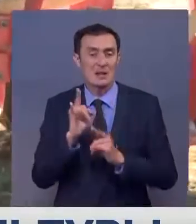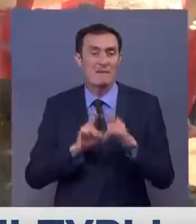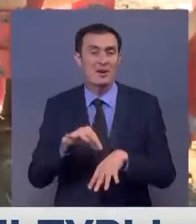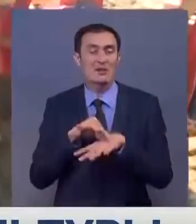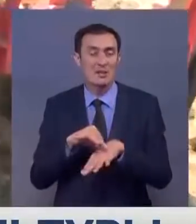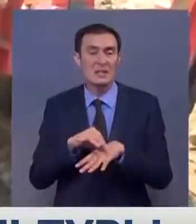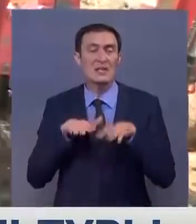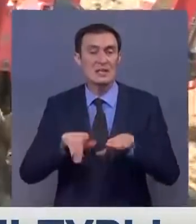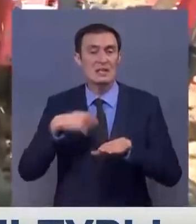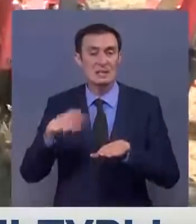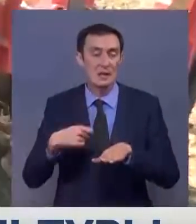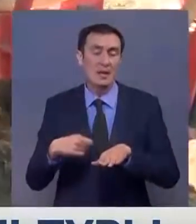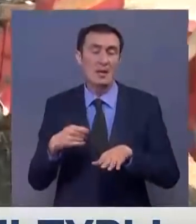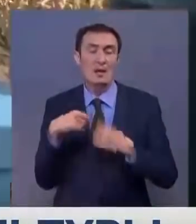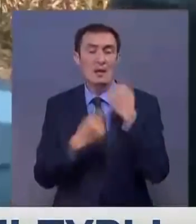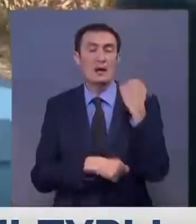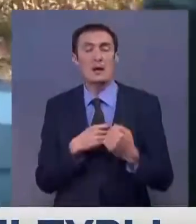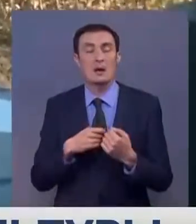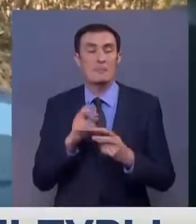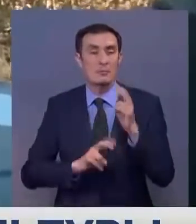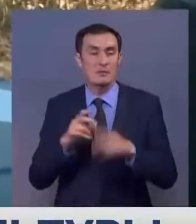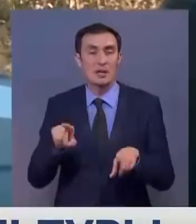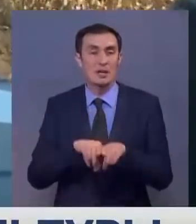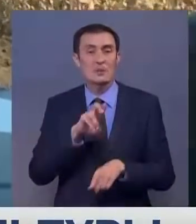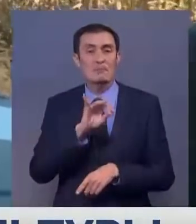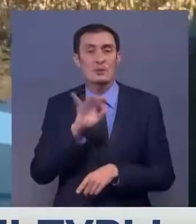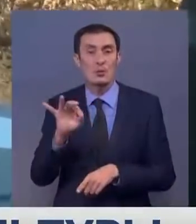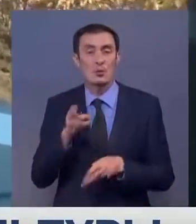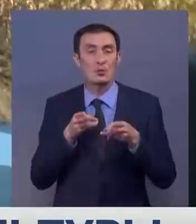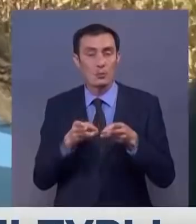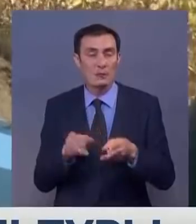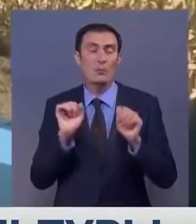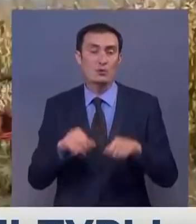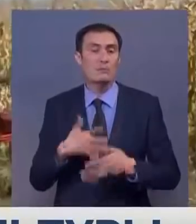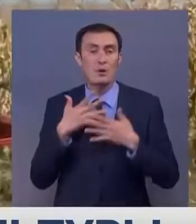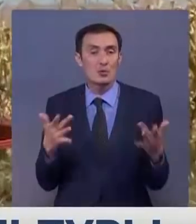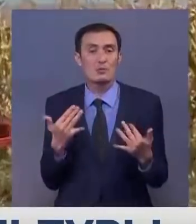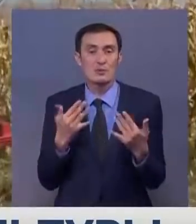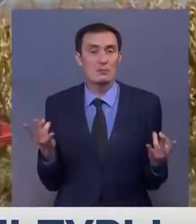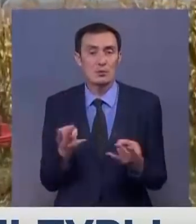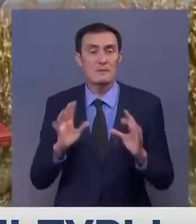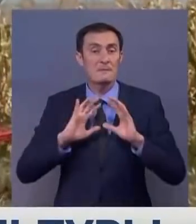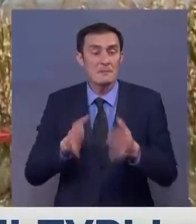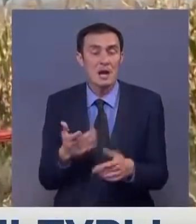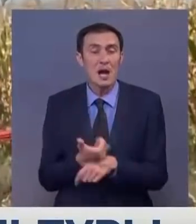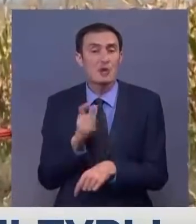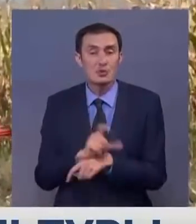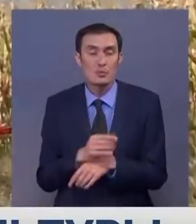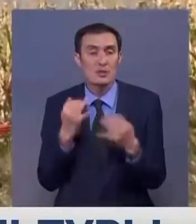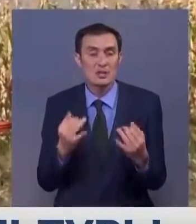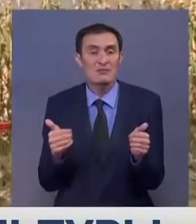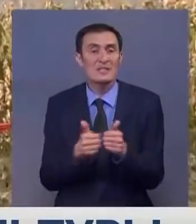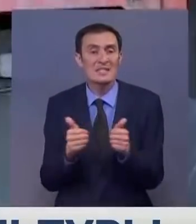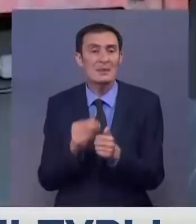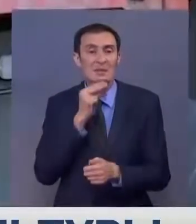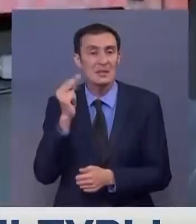кожевенной и текстильной промышленности, и даже в качестве биотоплива. Оно пользуется большим спросом в мире, особенно популярно в